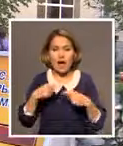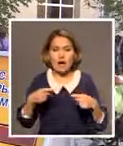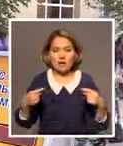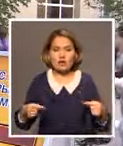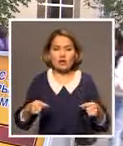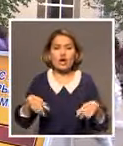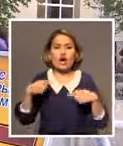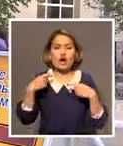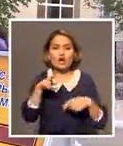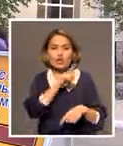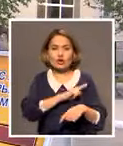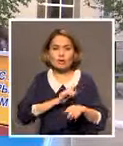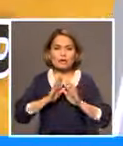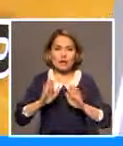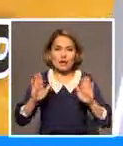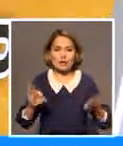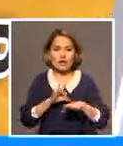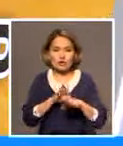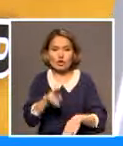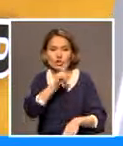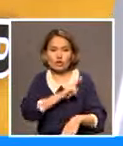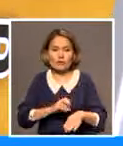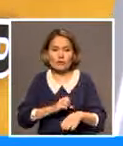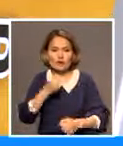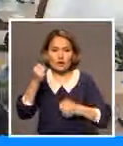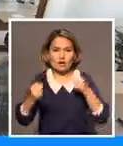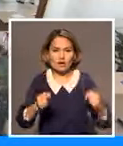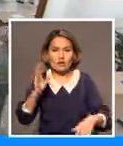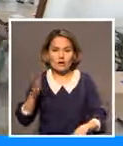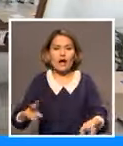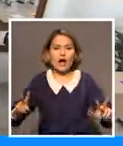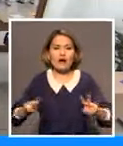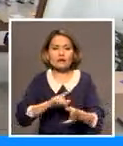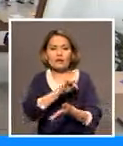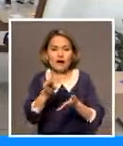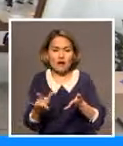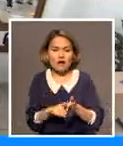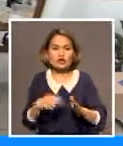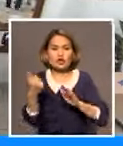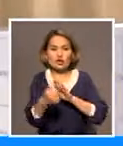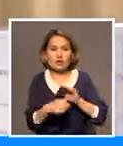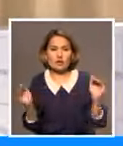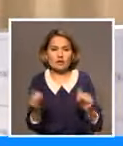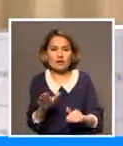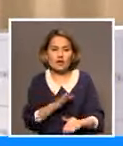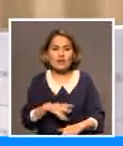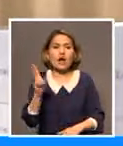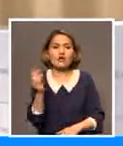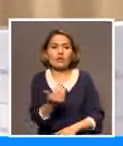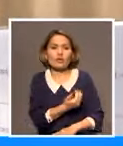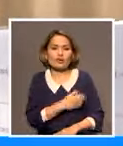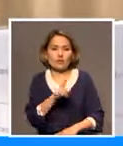кеп, өзіне лайықты жұмыс орындарын тапты. Астанада жұмыссыздық деңгейі 6,7% құрайды. Жұмыс іздеген экономист, заңгерлер